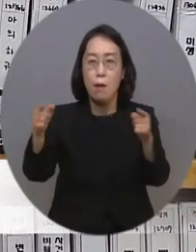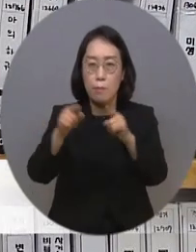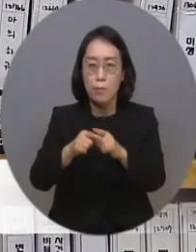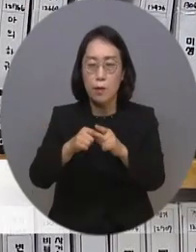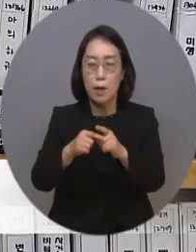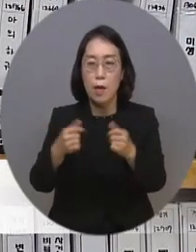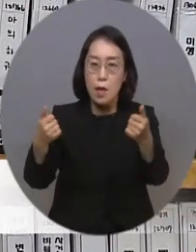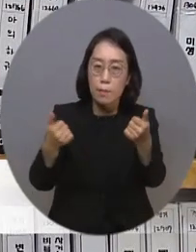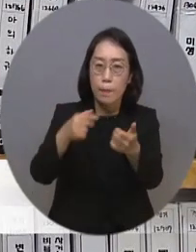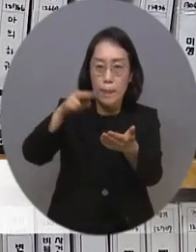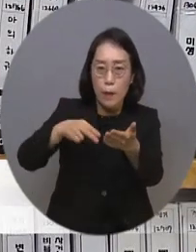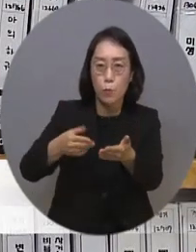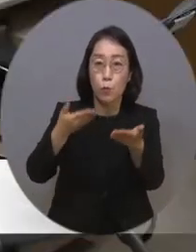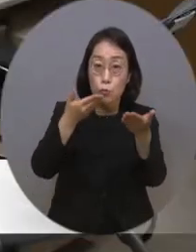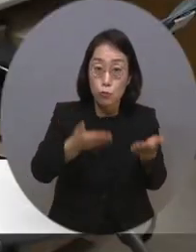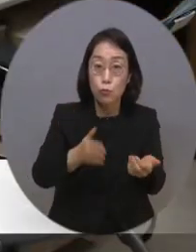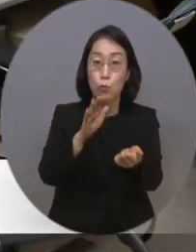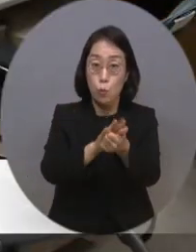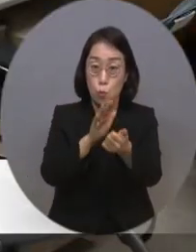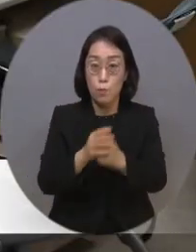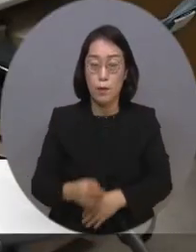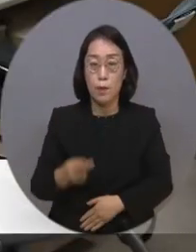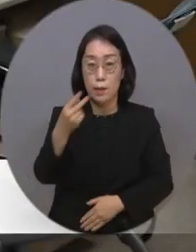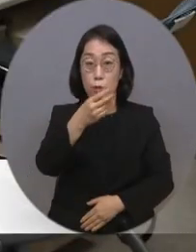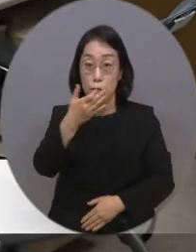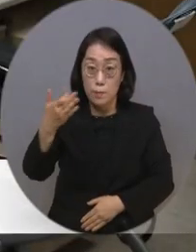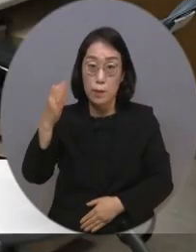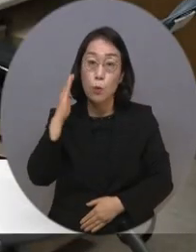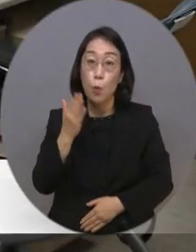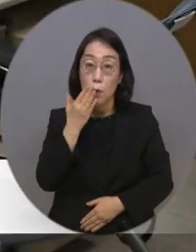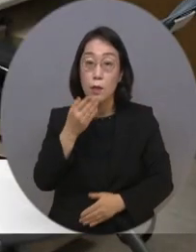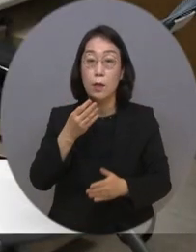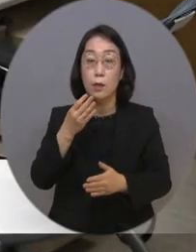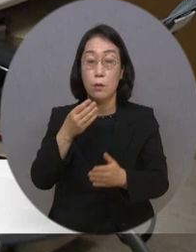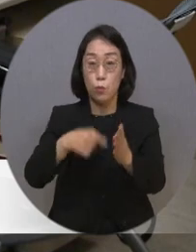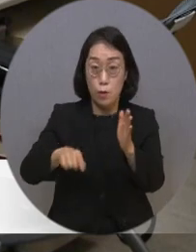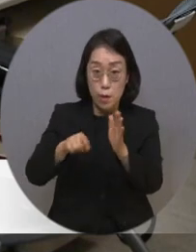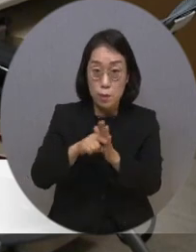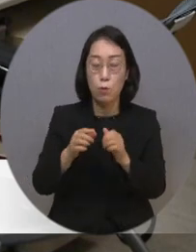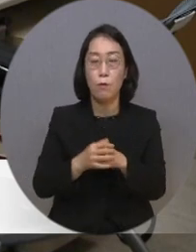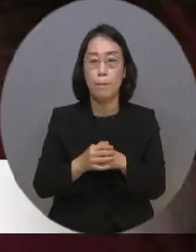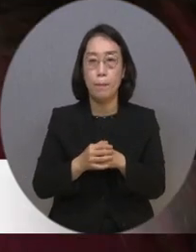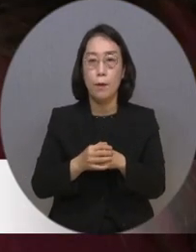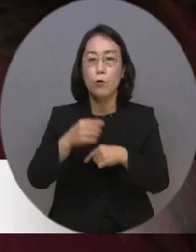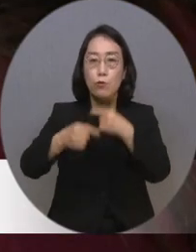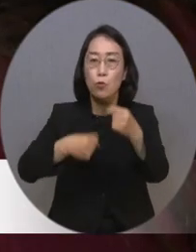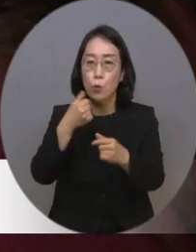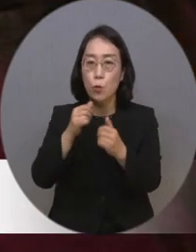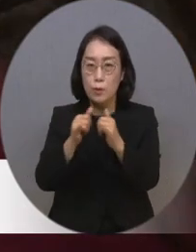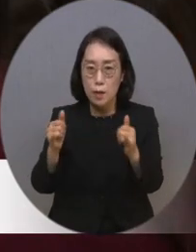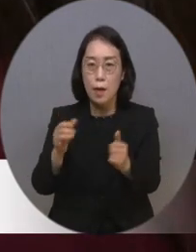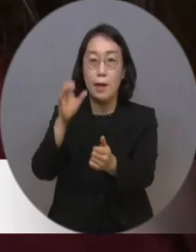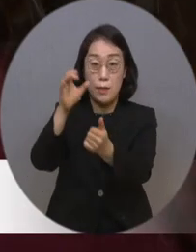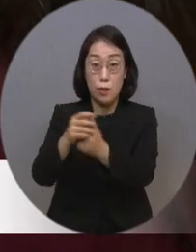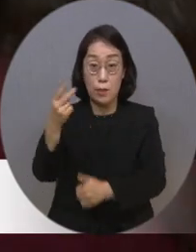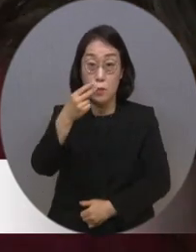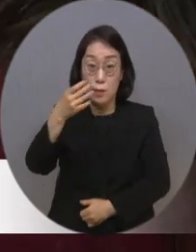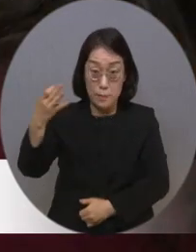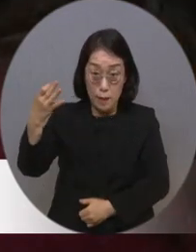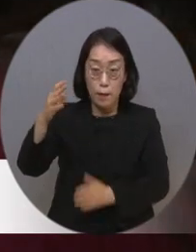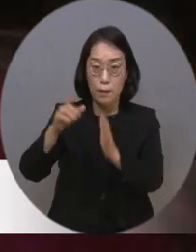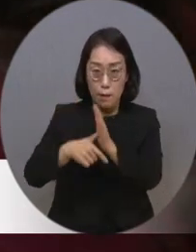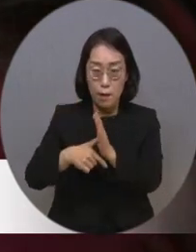낭독 서비스를 운영했으며 2014년 청각장애 서비스 전담 인력인 수어 통역사를 채용해 수어